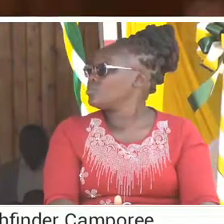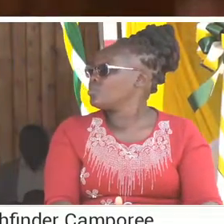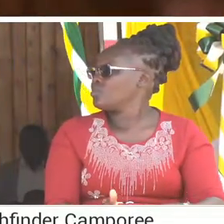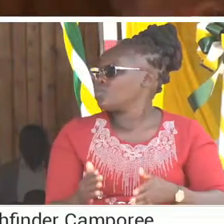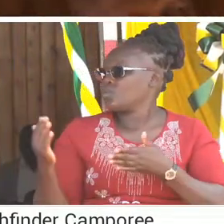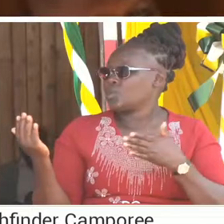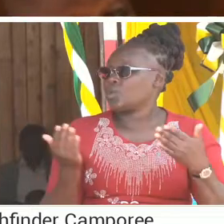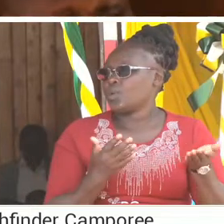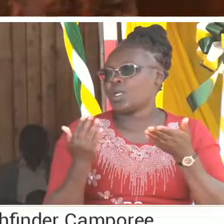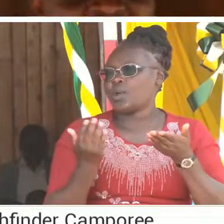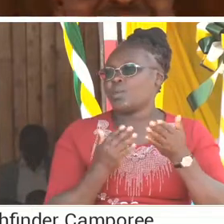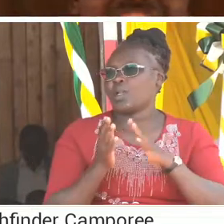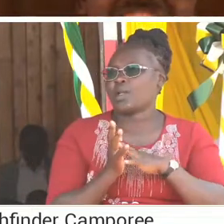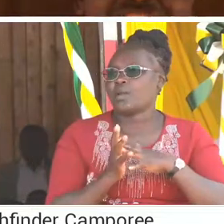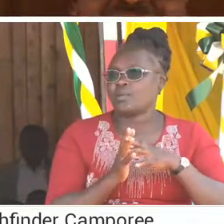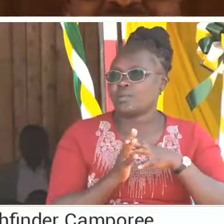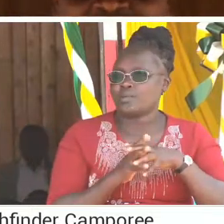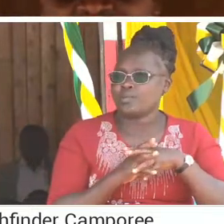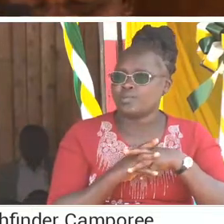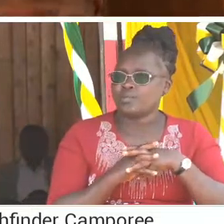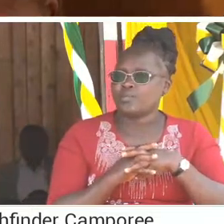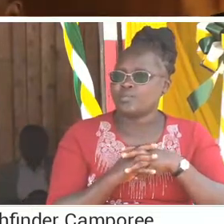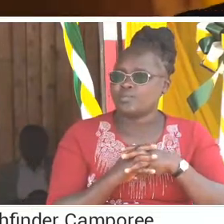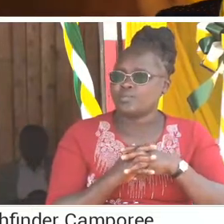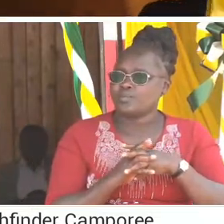kwa hivyo mtatusalamia. Karibuni sana viongozi wetu.